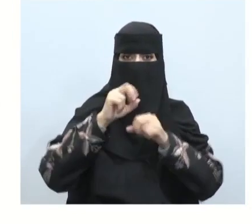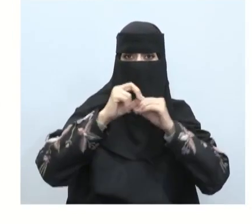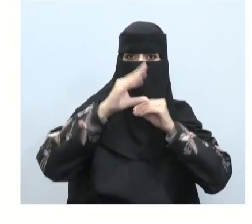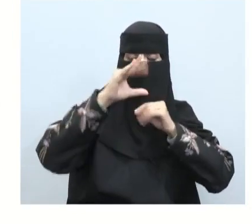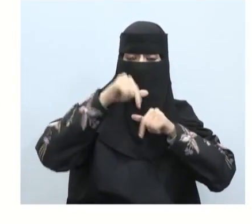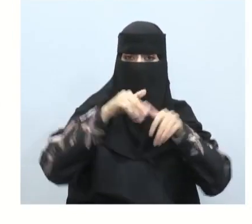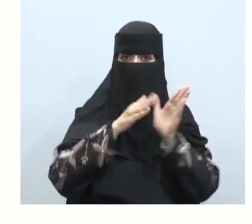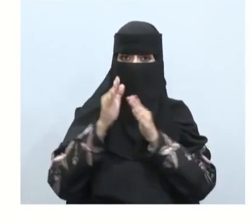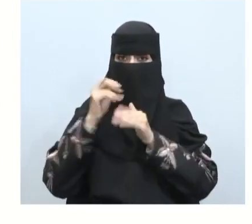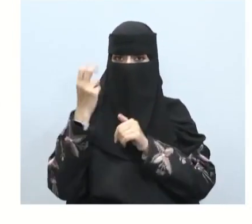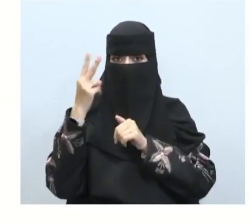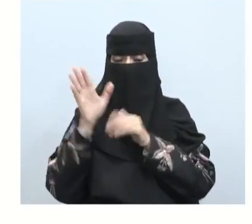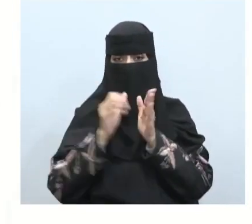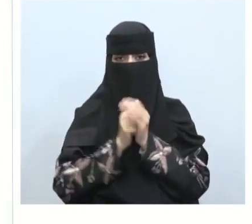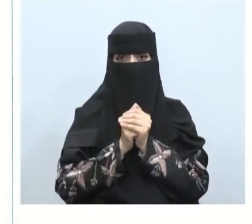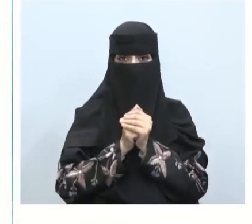الوحده